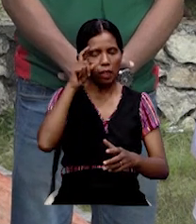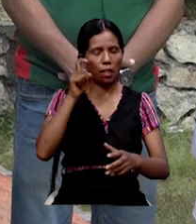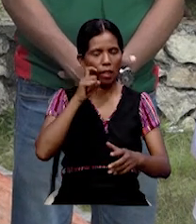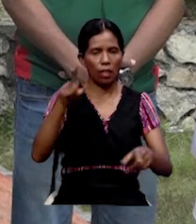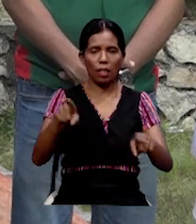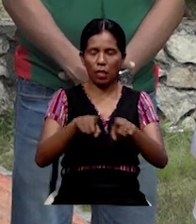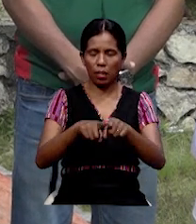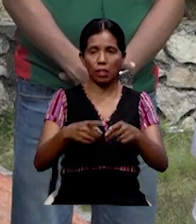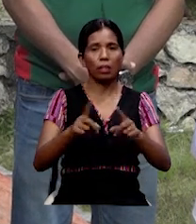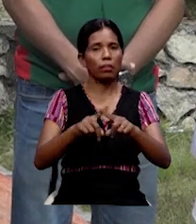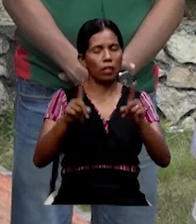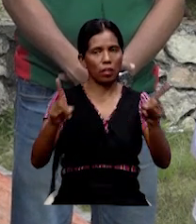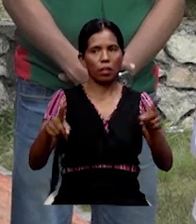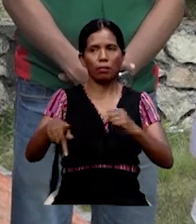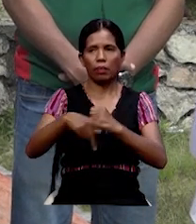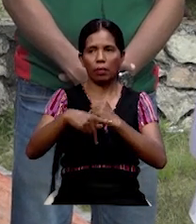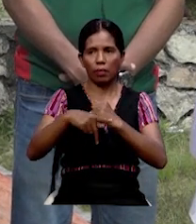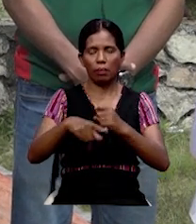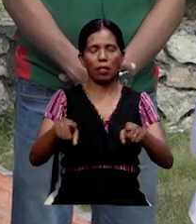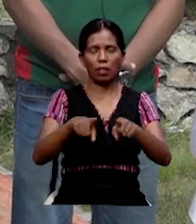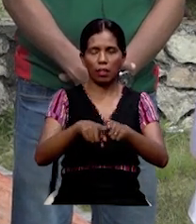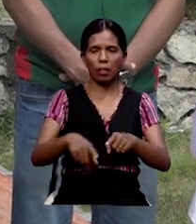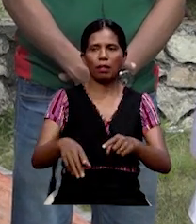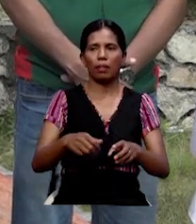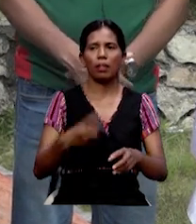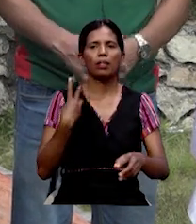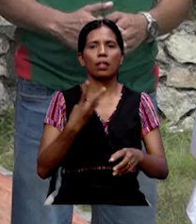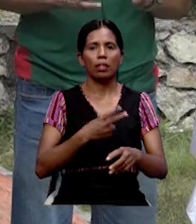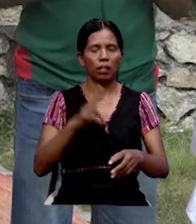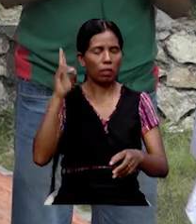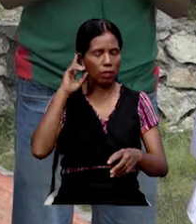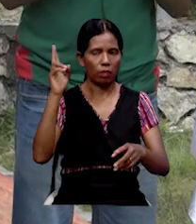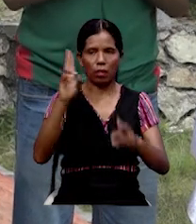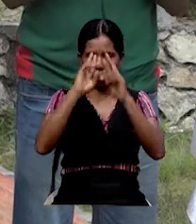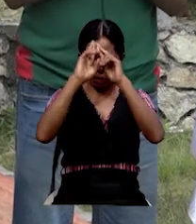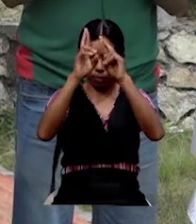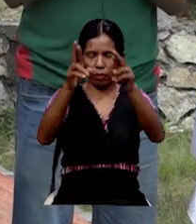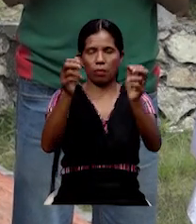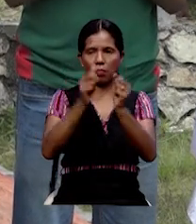amrika sinate ne presidente idane mes kunto. Nebe iterona malu no respeta malu.